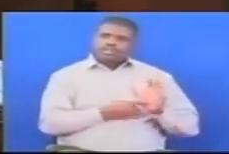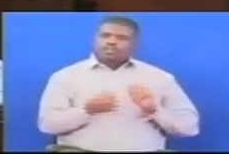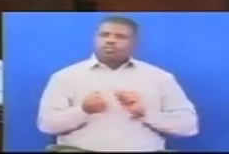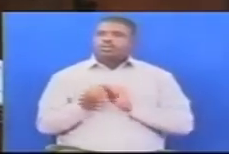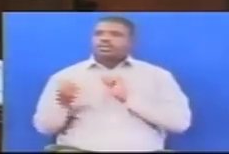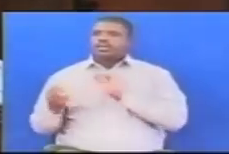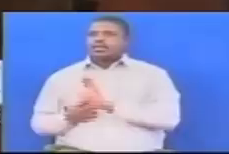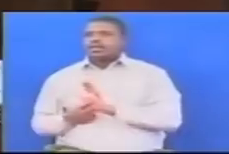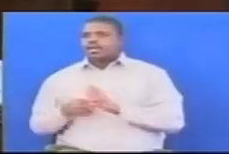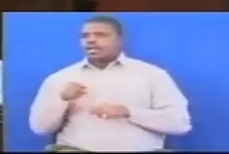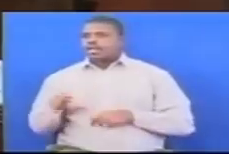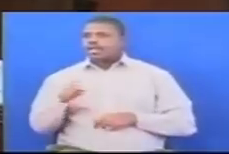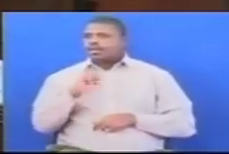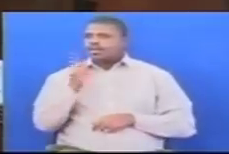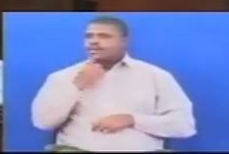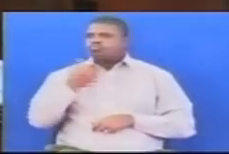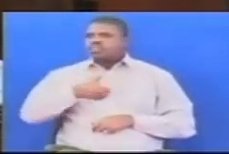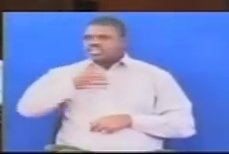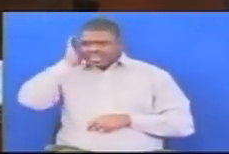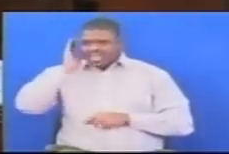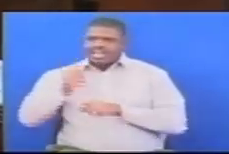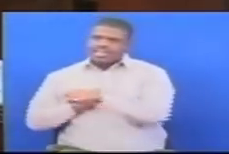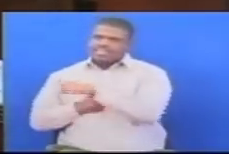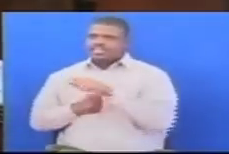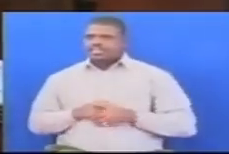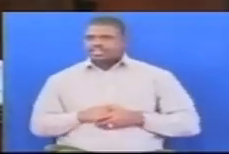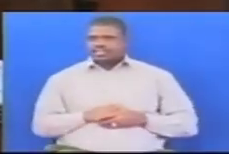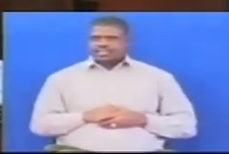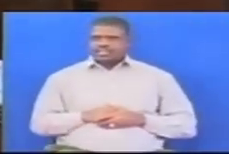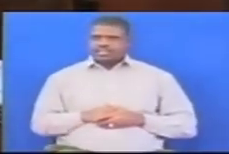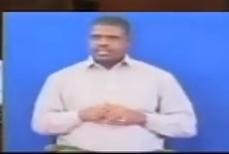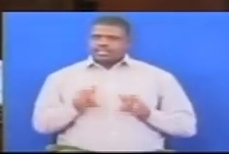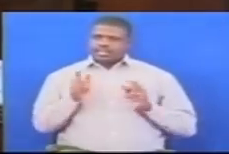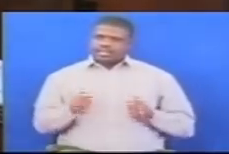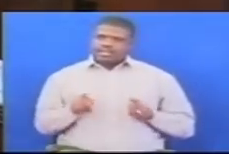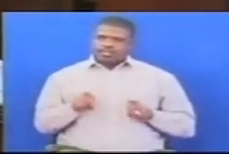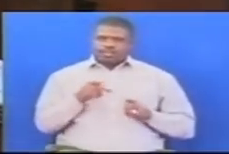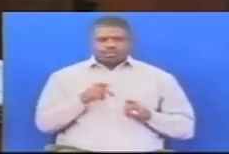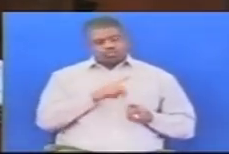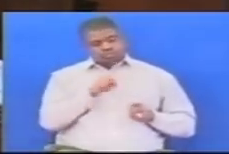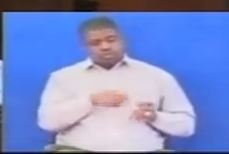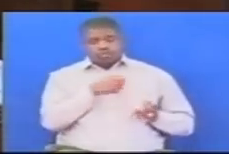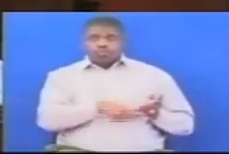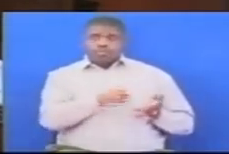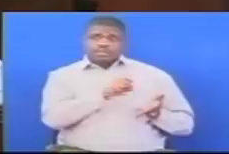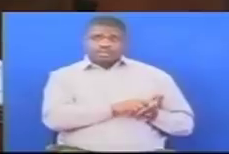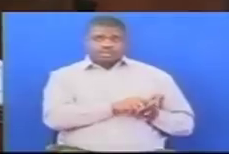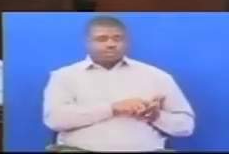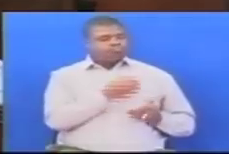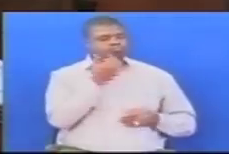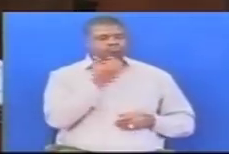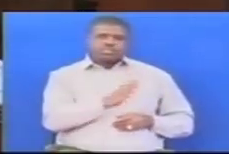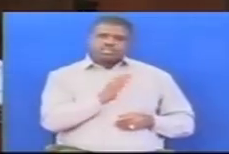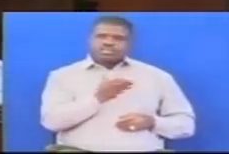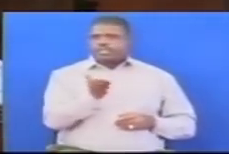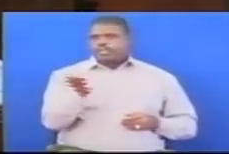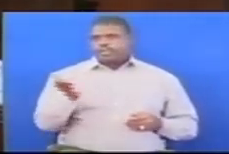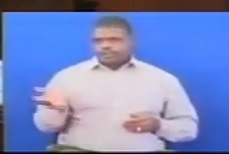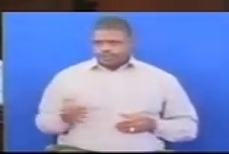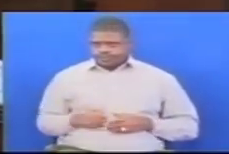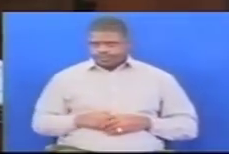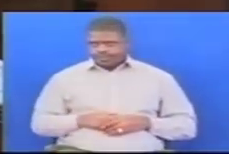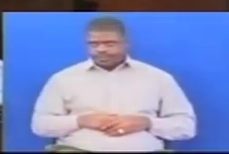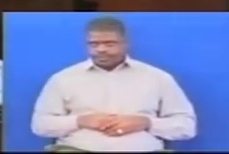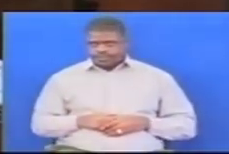2016-17. Haya ni majibu ya serikali. Ningekuwa ni swala nyongeza, ningekuwa swala lingine. Swala nyongeza